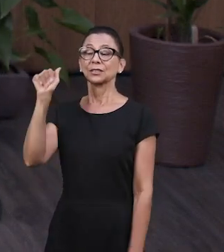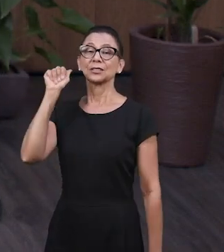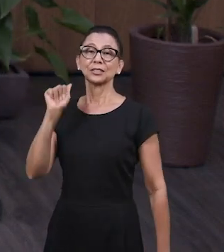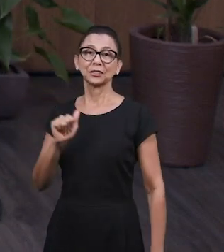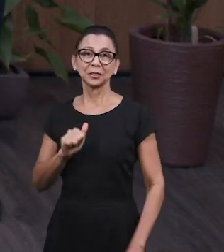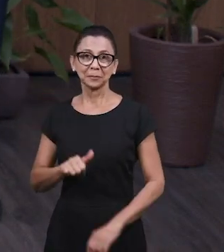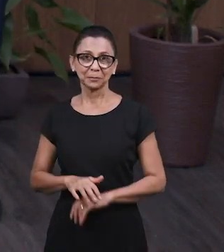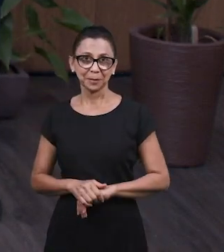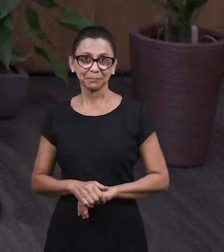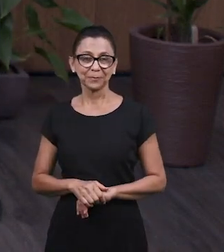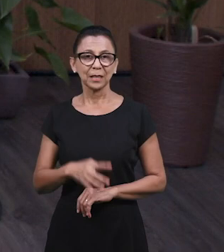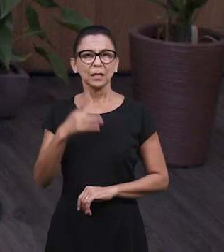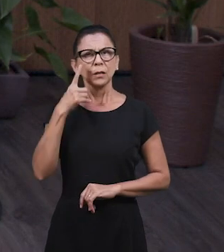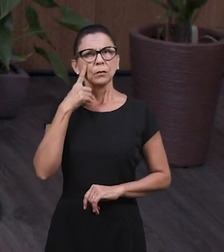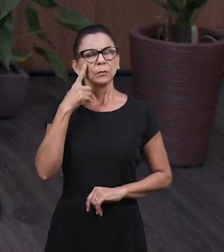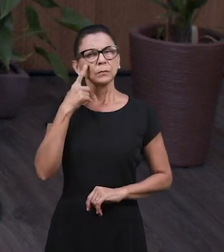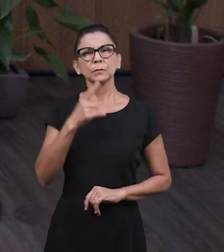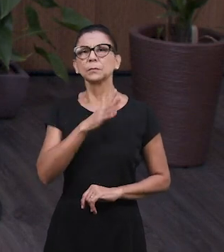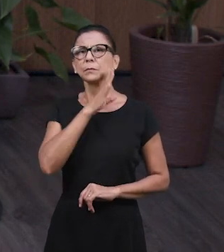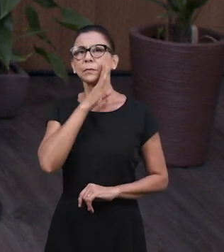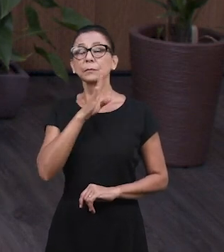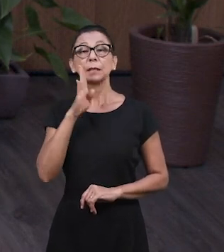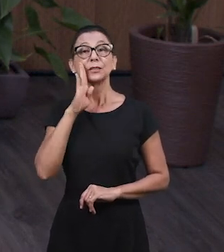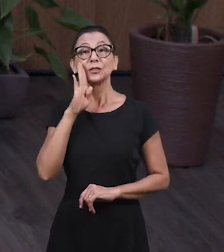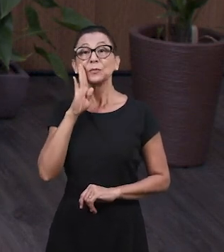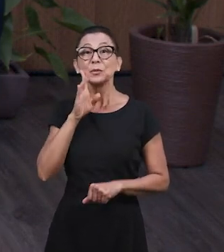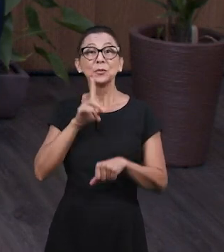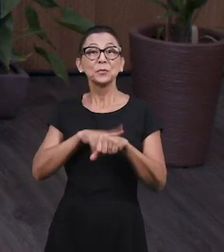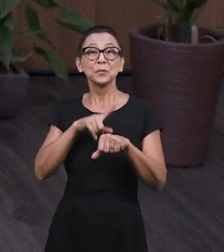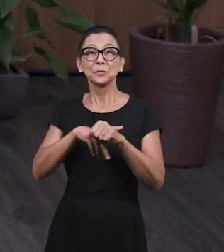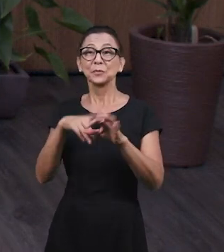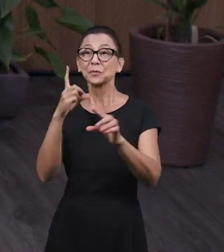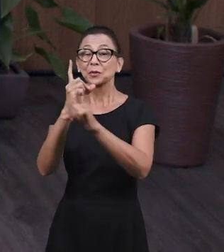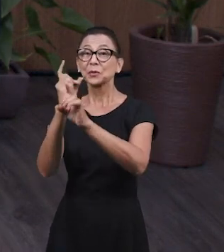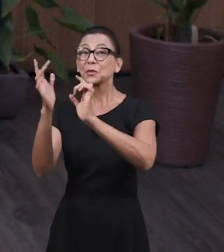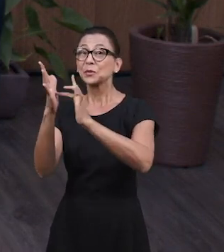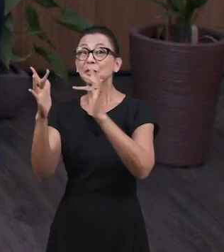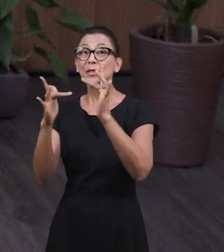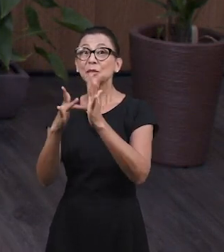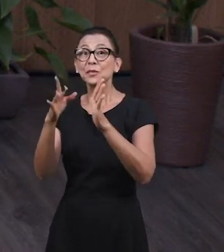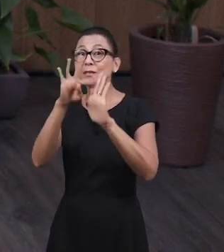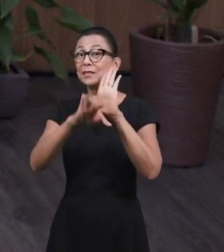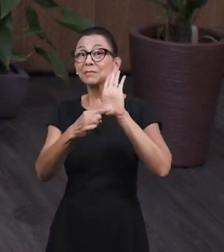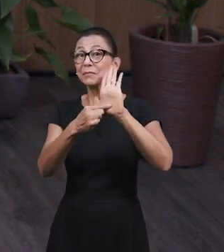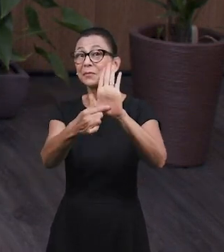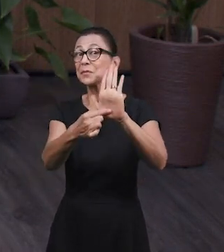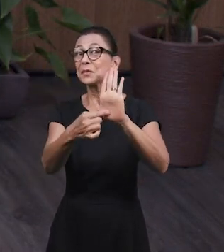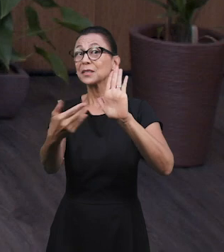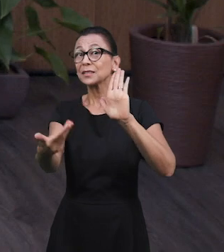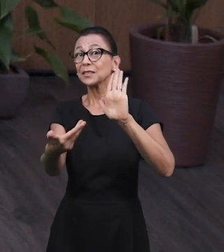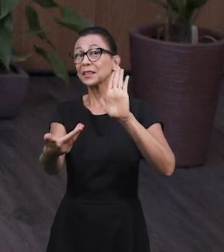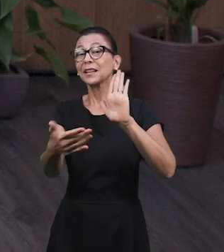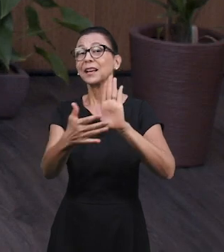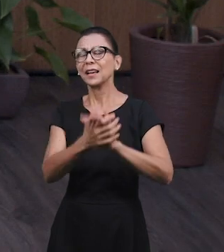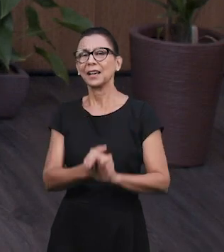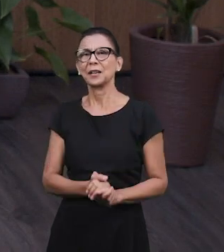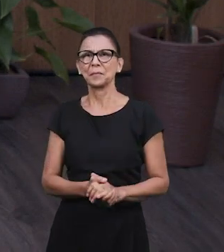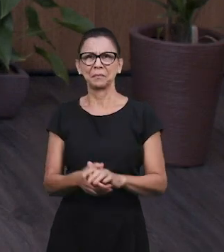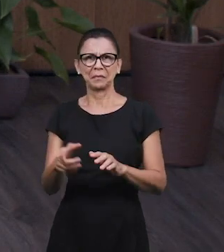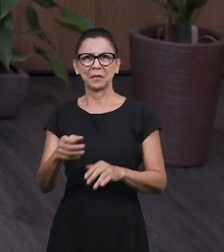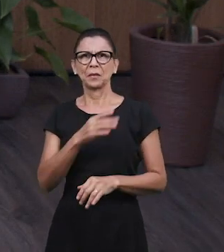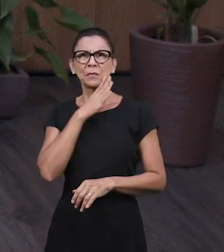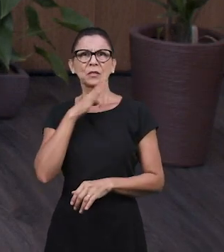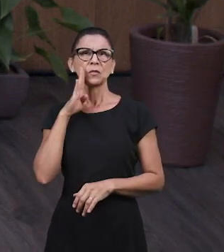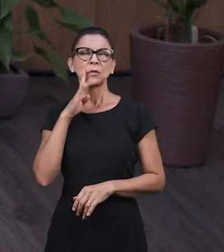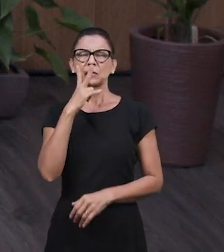observez la réelle situation de Bartimée au moment de la rencontre avec le Seigneur Jésus. Vous voyez